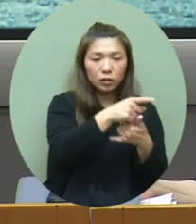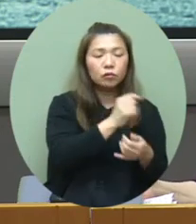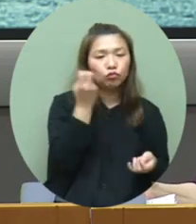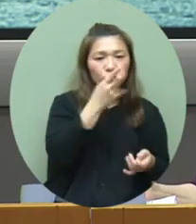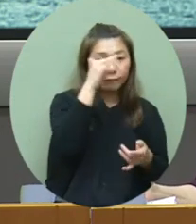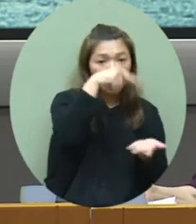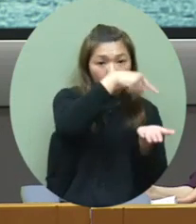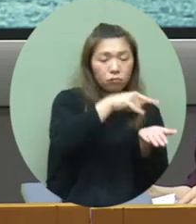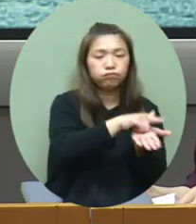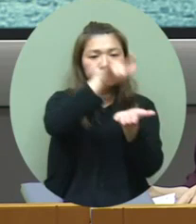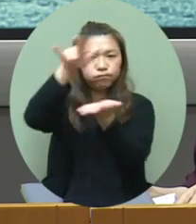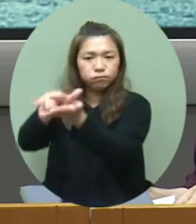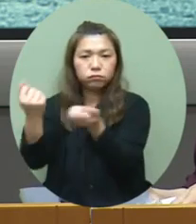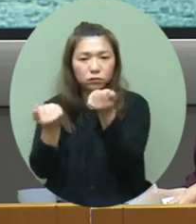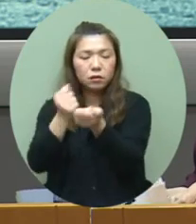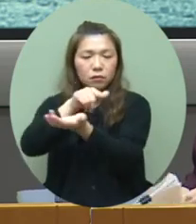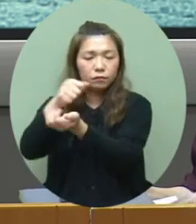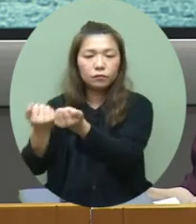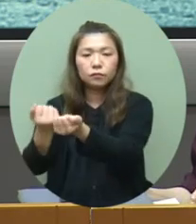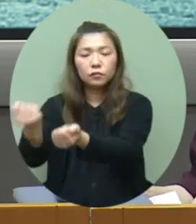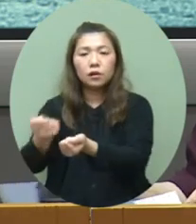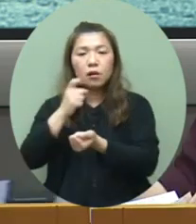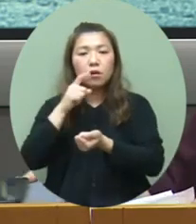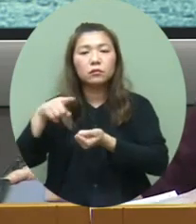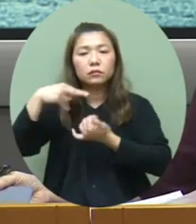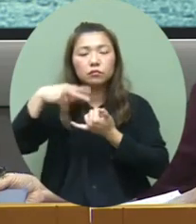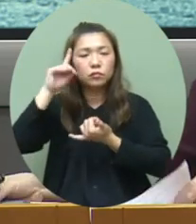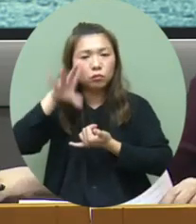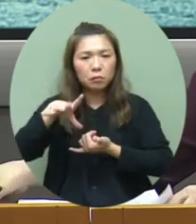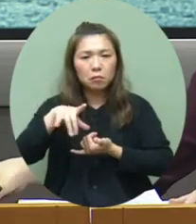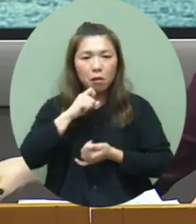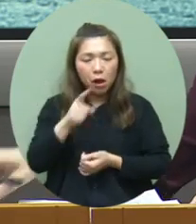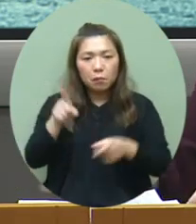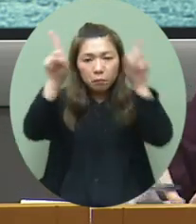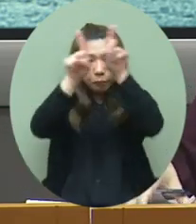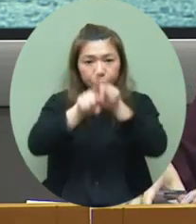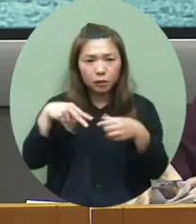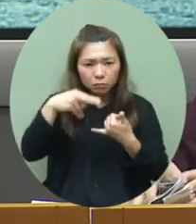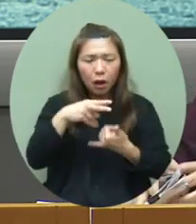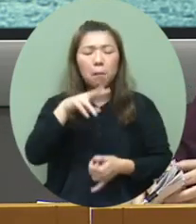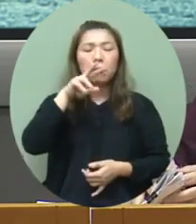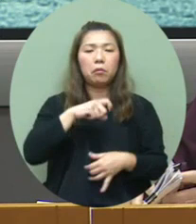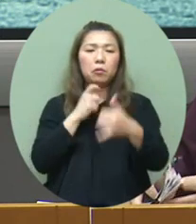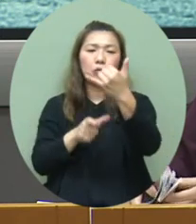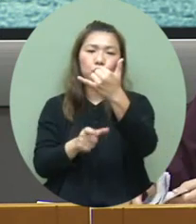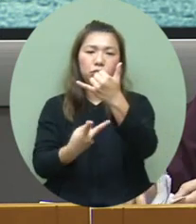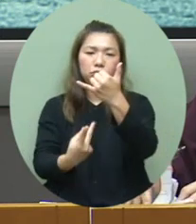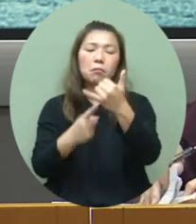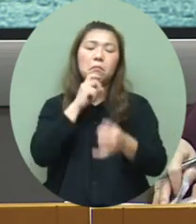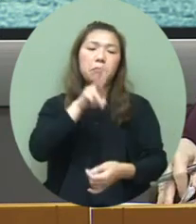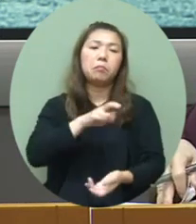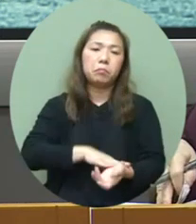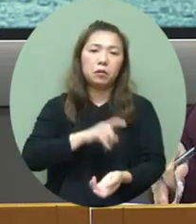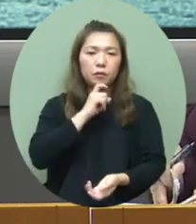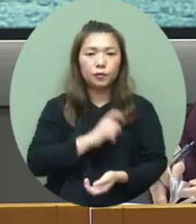店的。他有做定期檢測啦，就是定期檢測在6月21日就是陽性